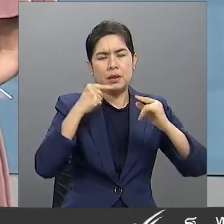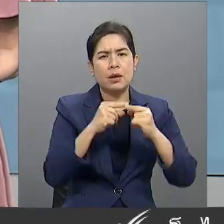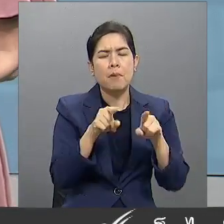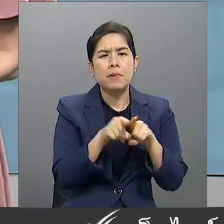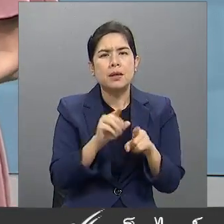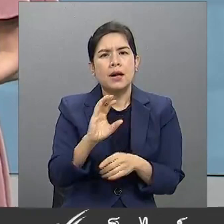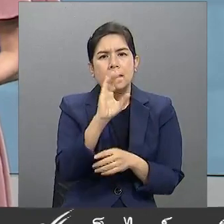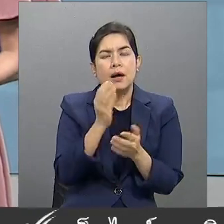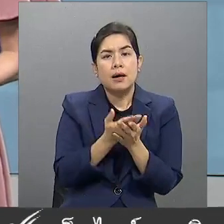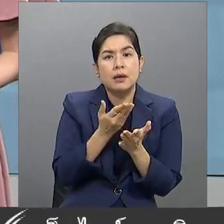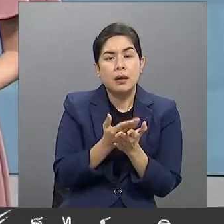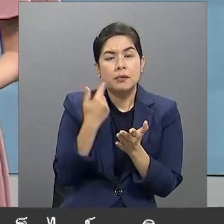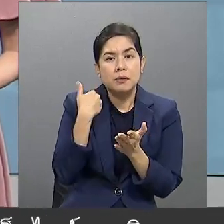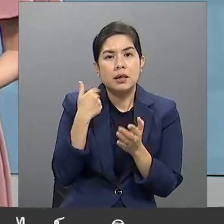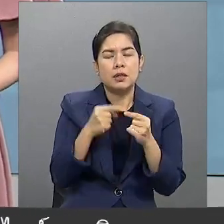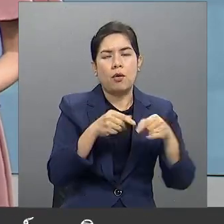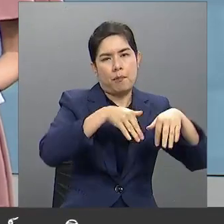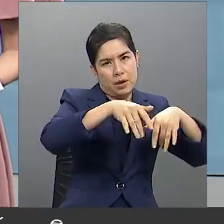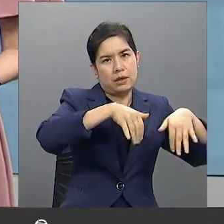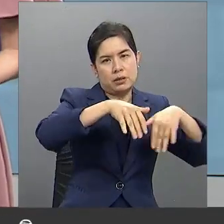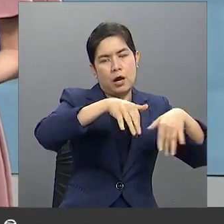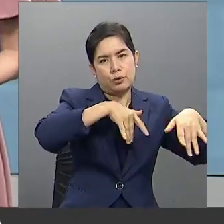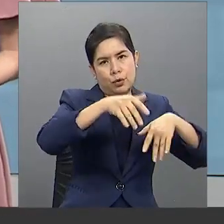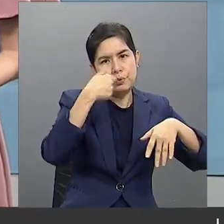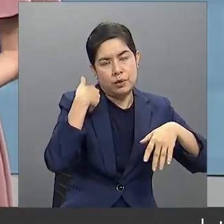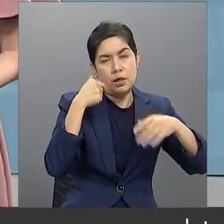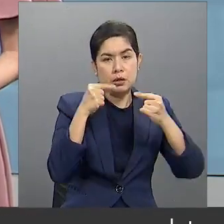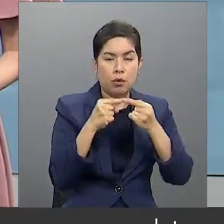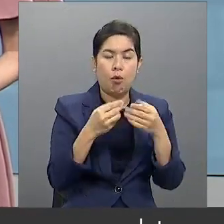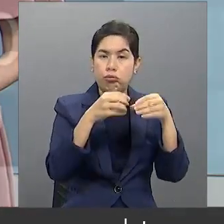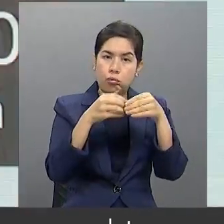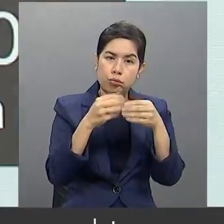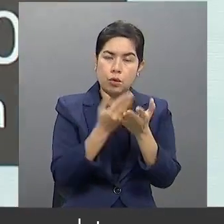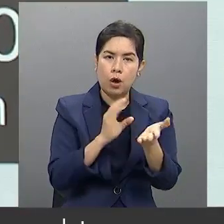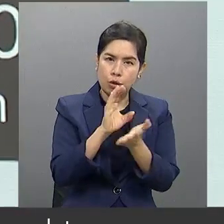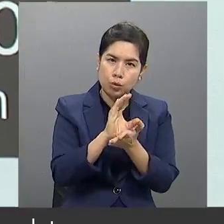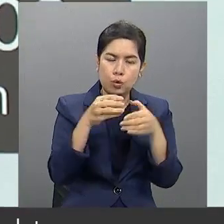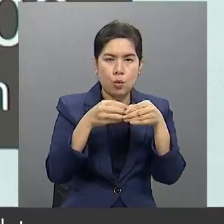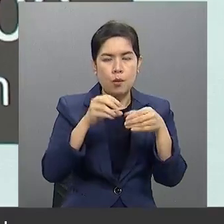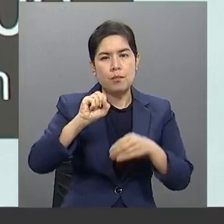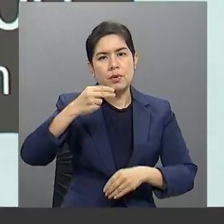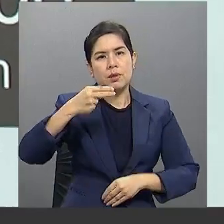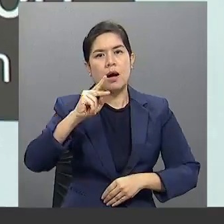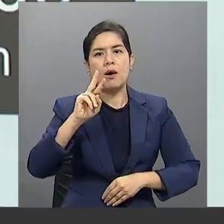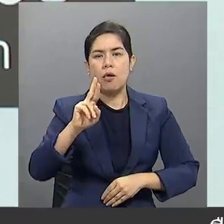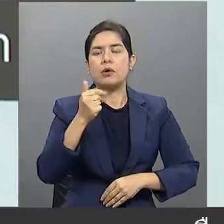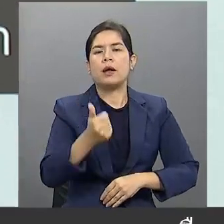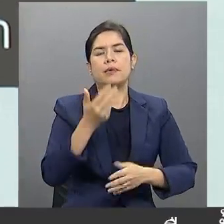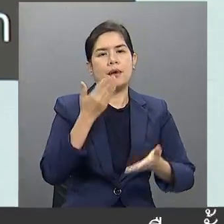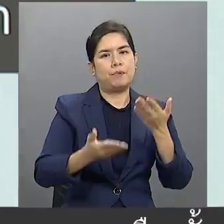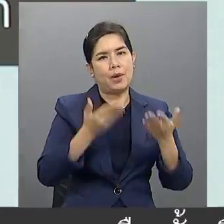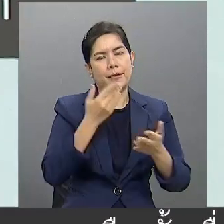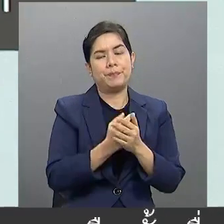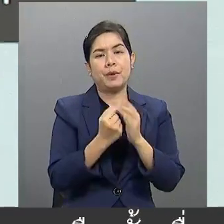ระดมจากรายย่อยประชาชนทั่วไปหรือว่าหน่วยงานนิติบุคคลกองทุนสหกรณ์ก็ได้นะคะและปีนี้เราจะได้เห็นว่ารัฐบาล